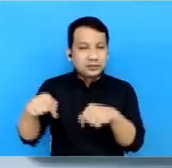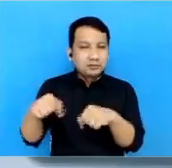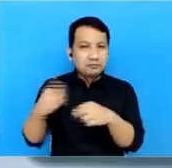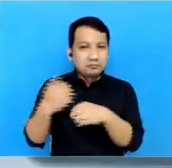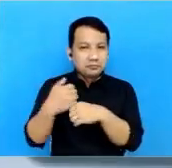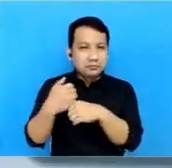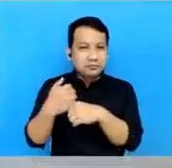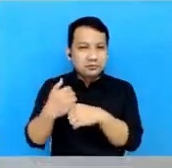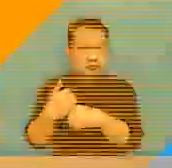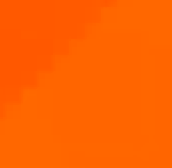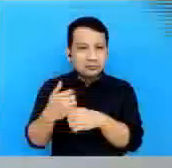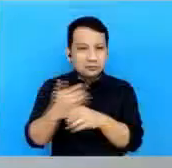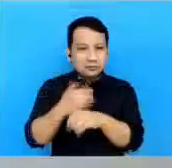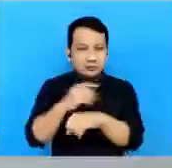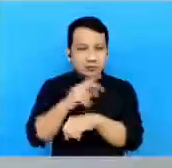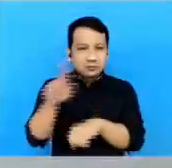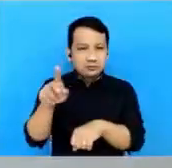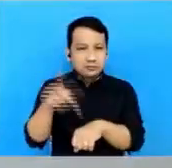natin.